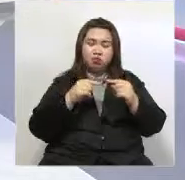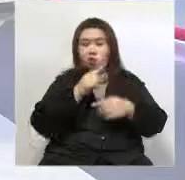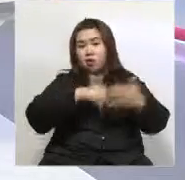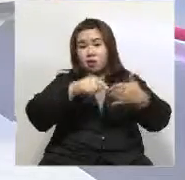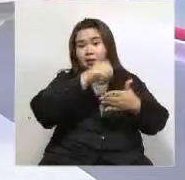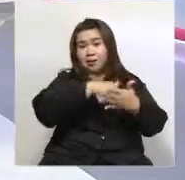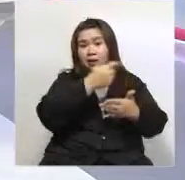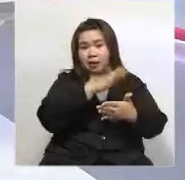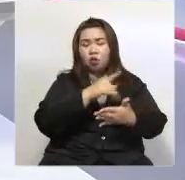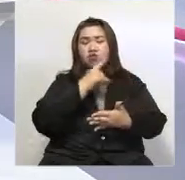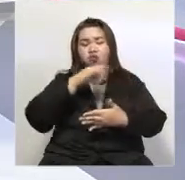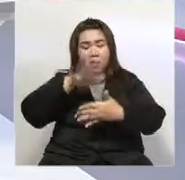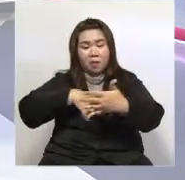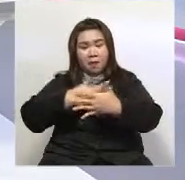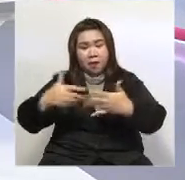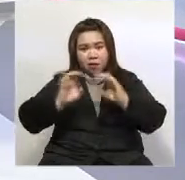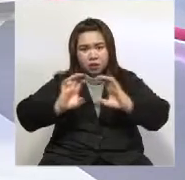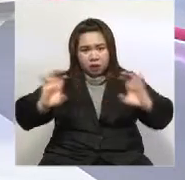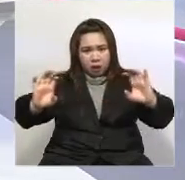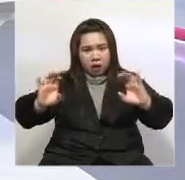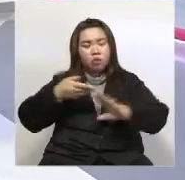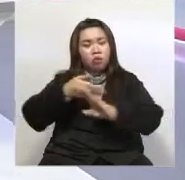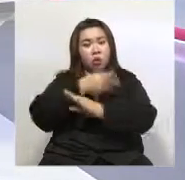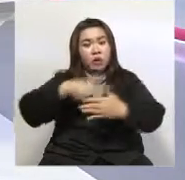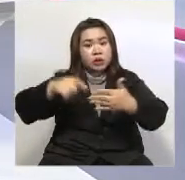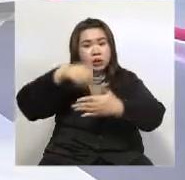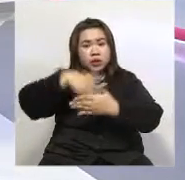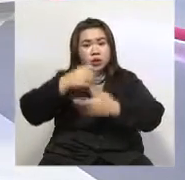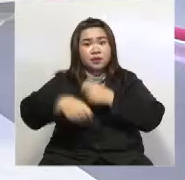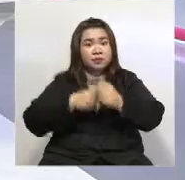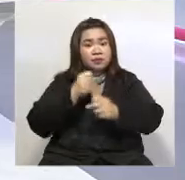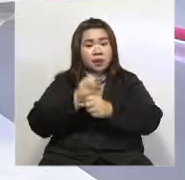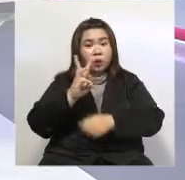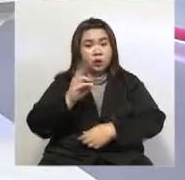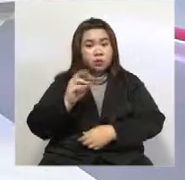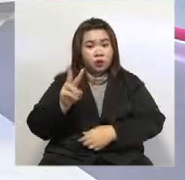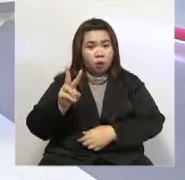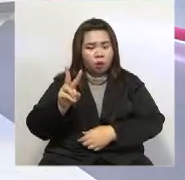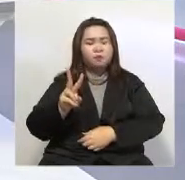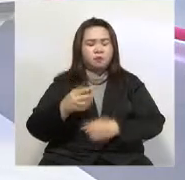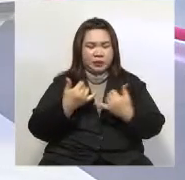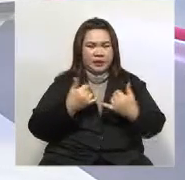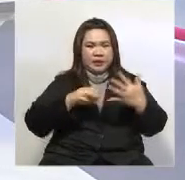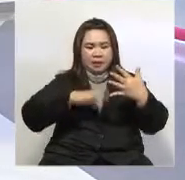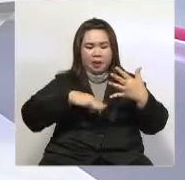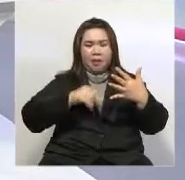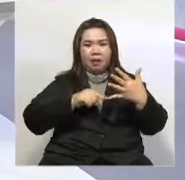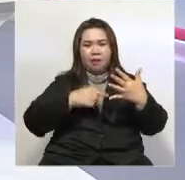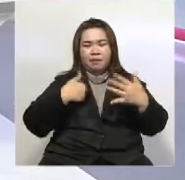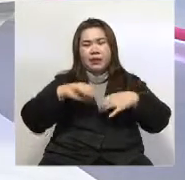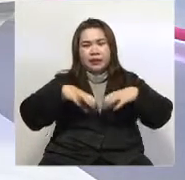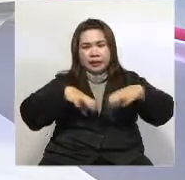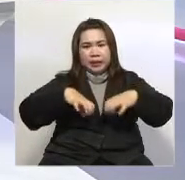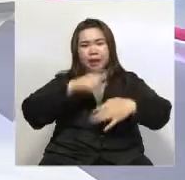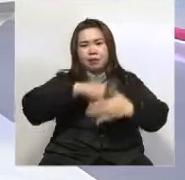ถ้าพิจารณาตามรถแมพของรัฐบาลนะครับก่อนที่จะมีการเลือกตั้งทั่วไปในต้นปีหน้านะครับในช่วงปลายปีนี้ต้องมีการจัดการเลือกตั้งแบบ